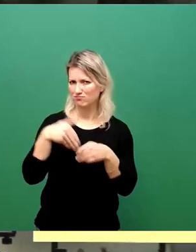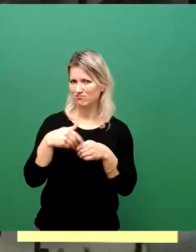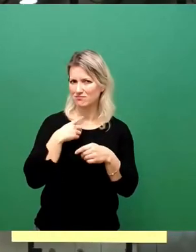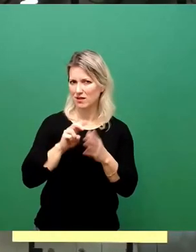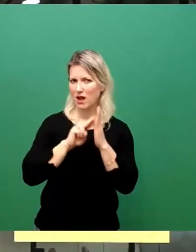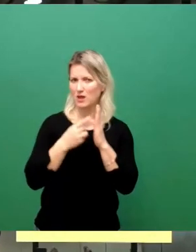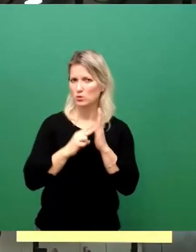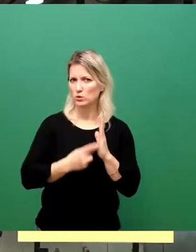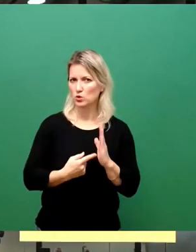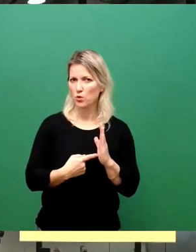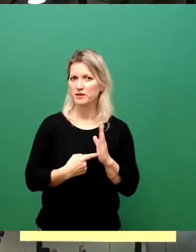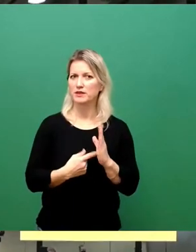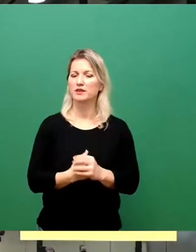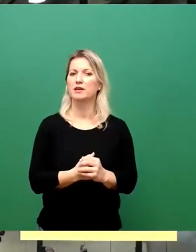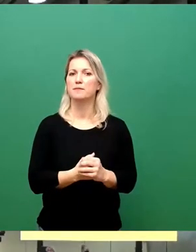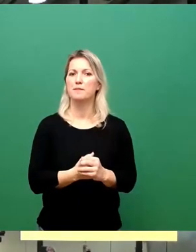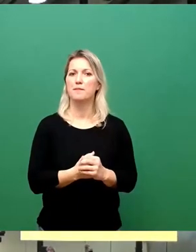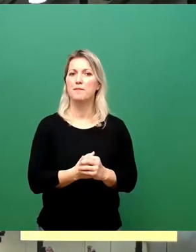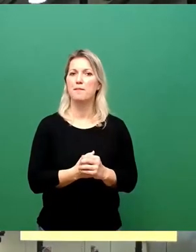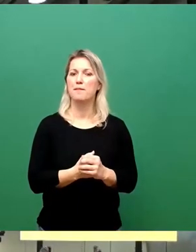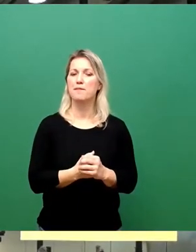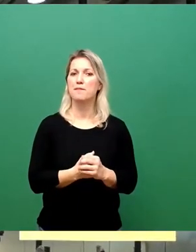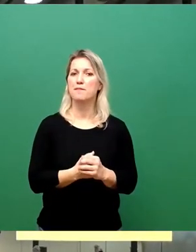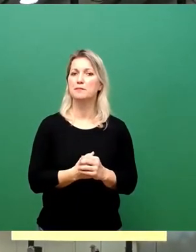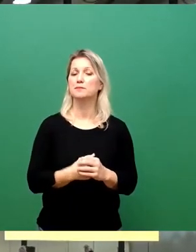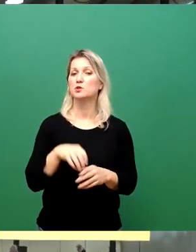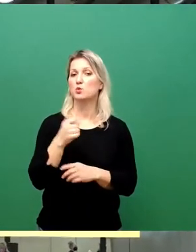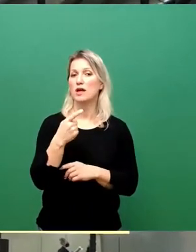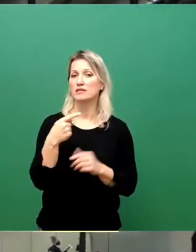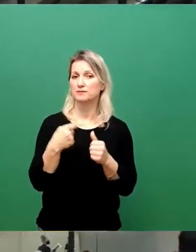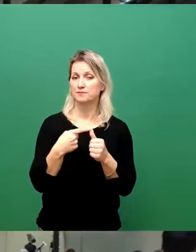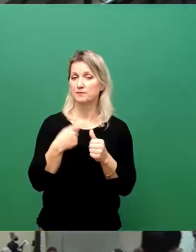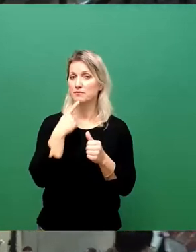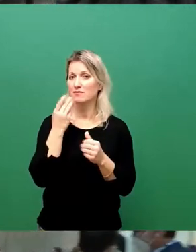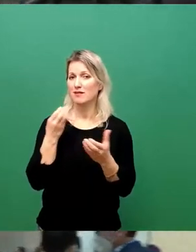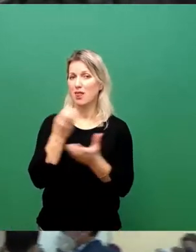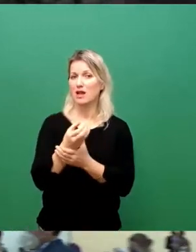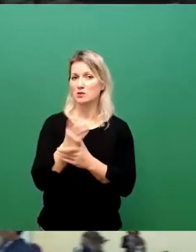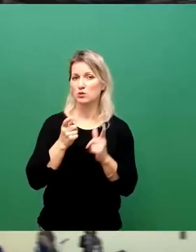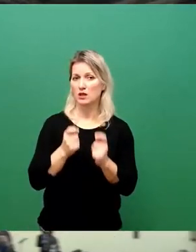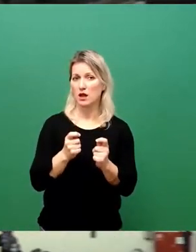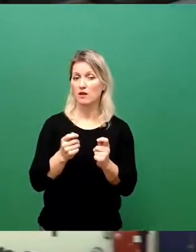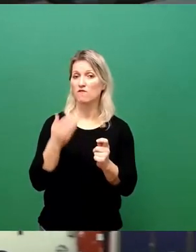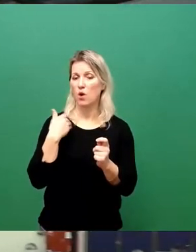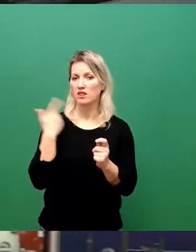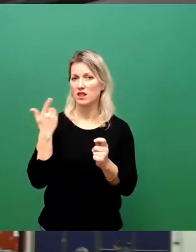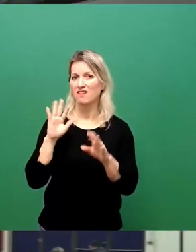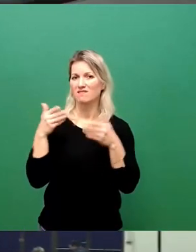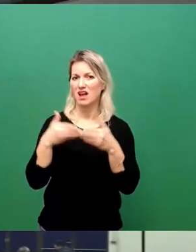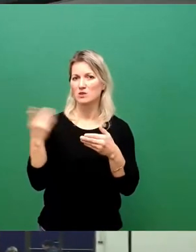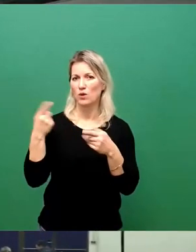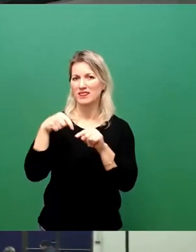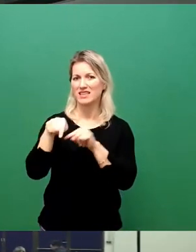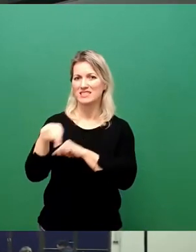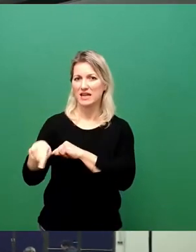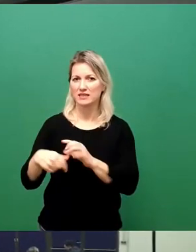zunächst erstmal über den Ergänzungsantrag der Fraktion Dissidenten, der, wie gesagt, in